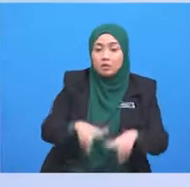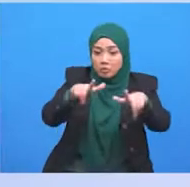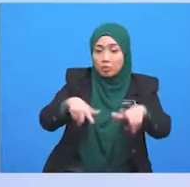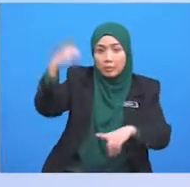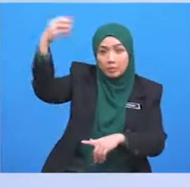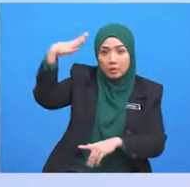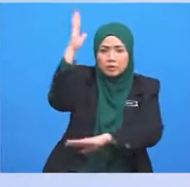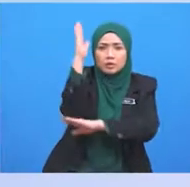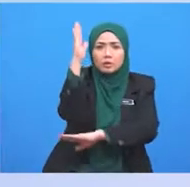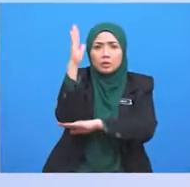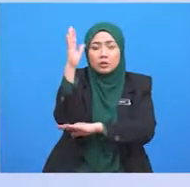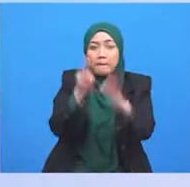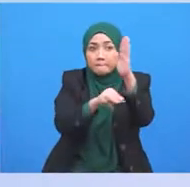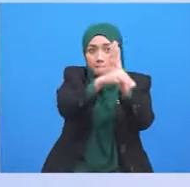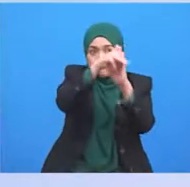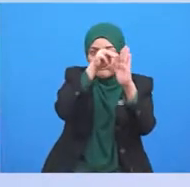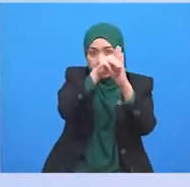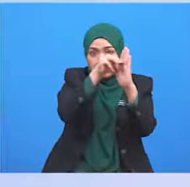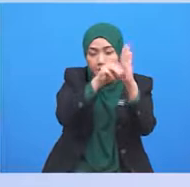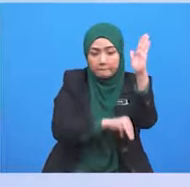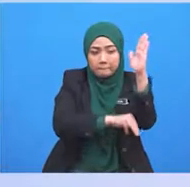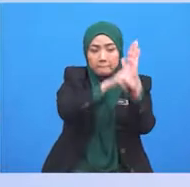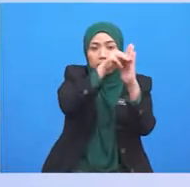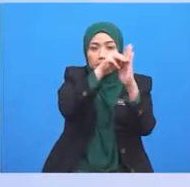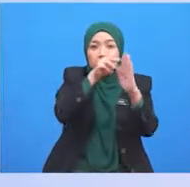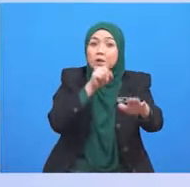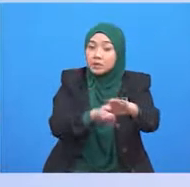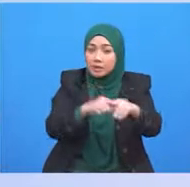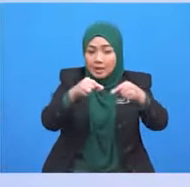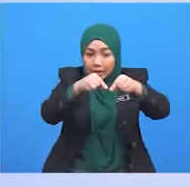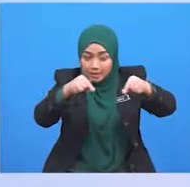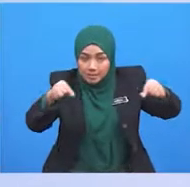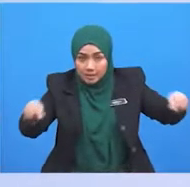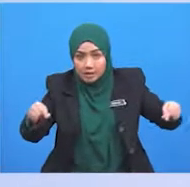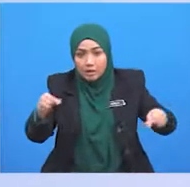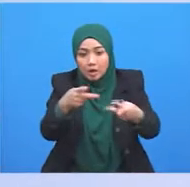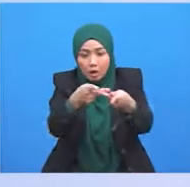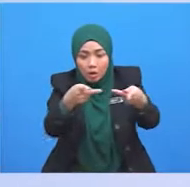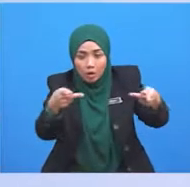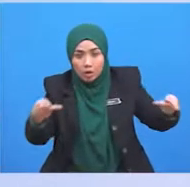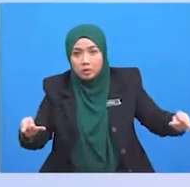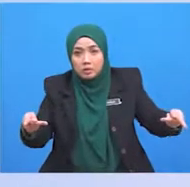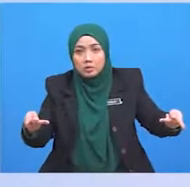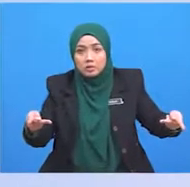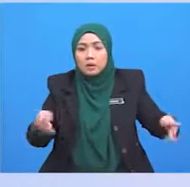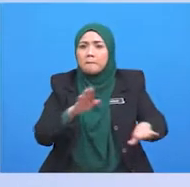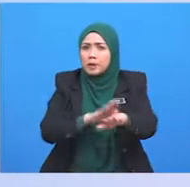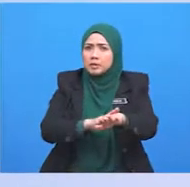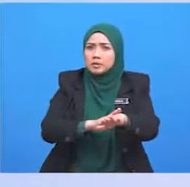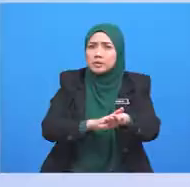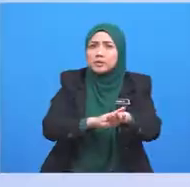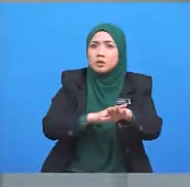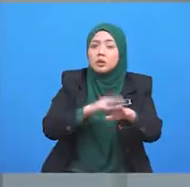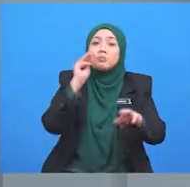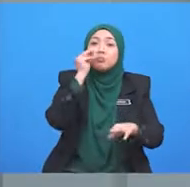hari adalah maksimum di garisan khatulistiwa pada musim bunga dan musim